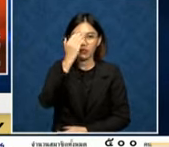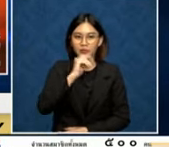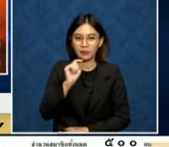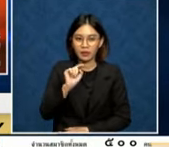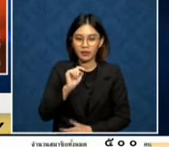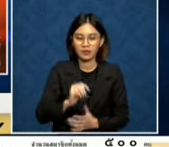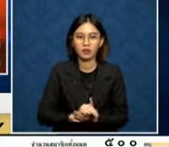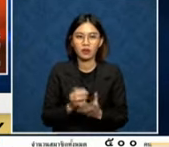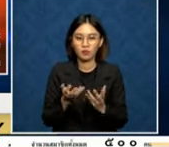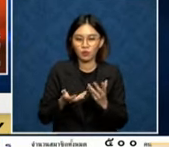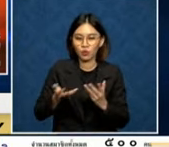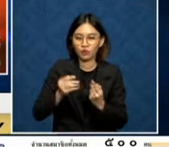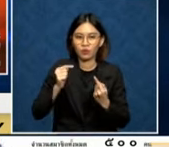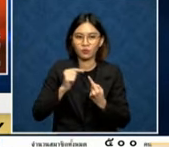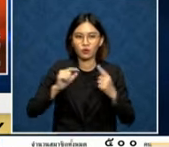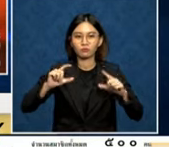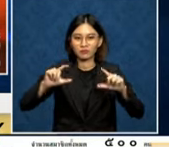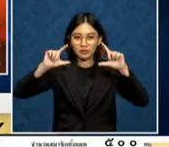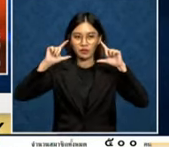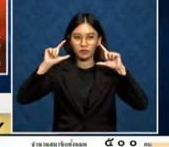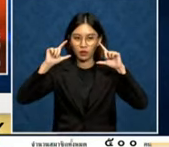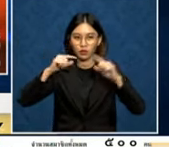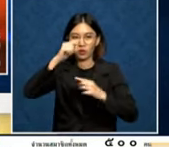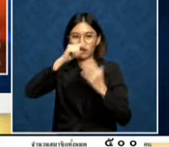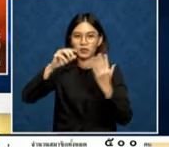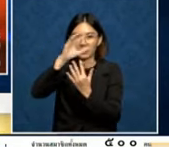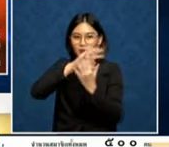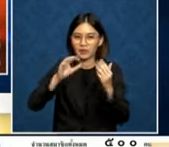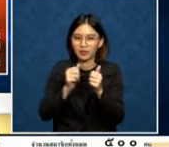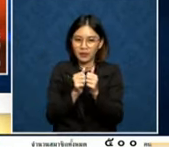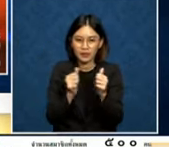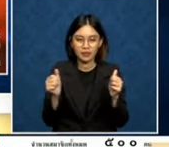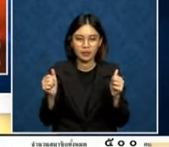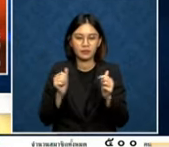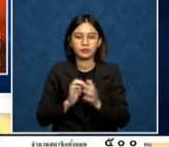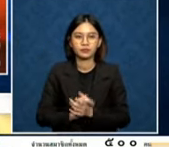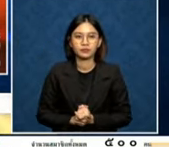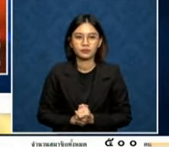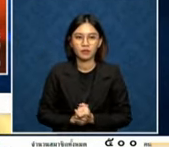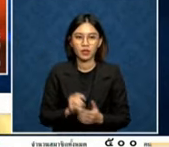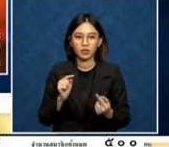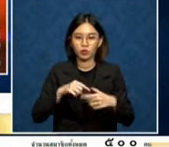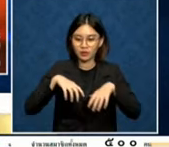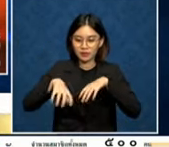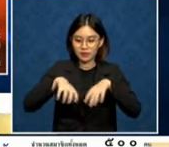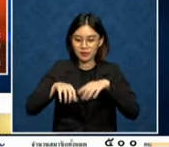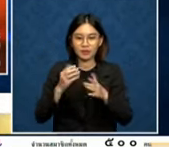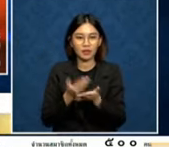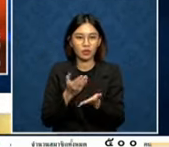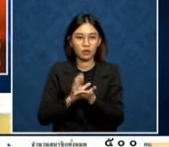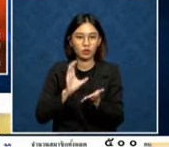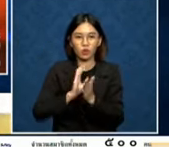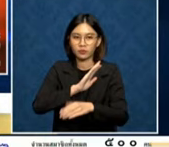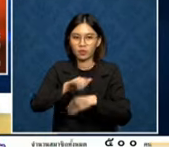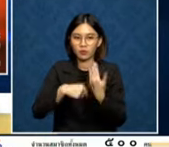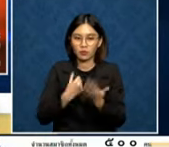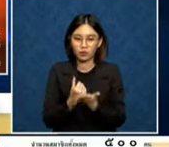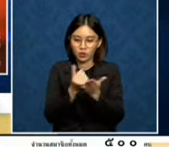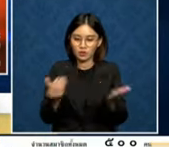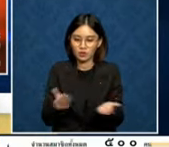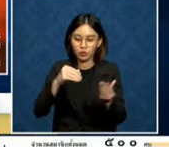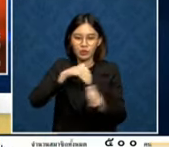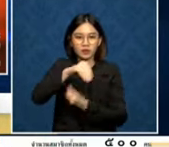ครับเพื่อยกระดับภาพลักษณ์ของประเทศให้ดีขึ้นไปอีกครับการจัดสสรรงบประมาณเหล่านี้ครับจะช่วยกระตุ้น